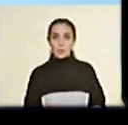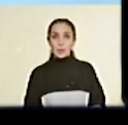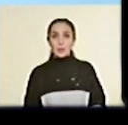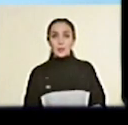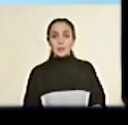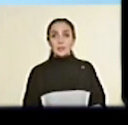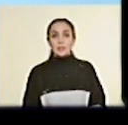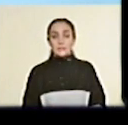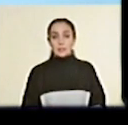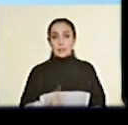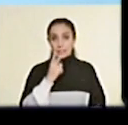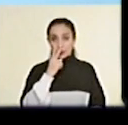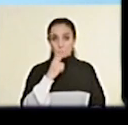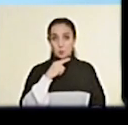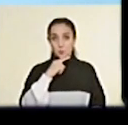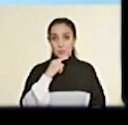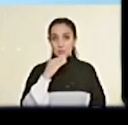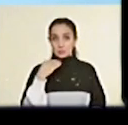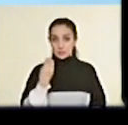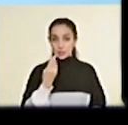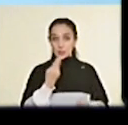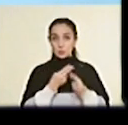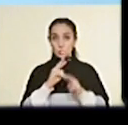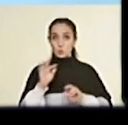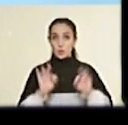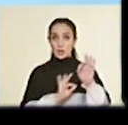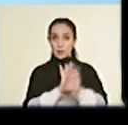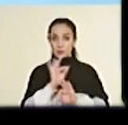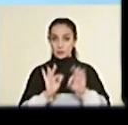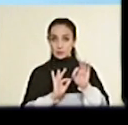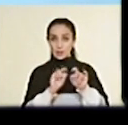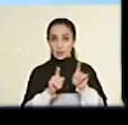bersak, ushbu xaritada ham aynan o'sha